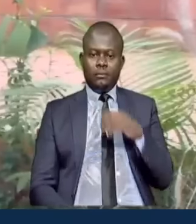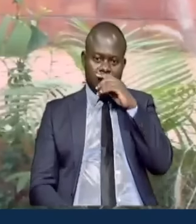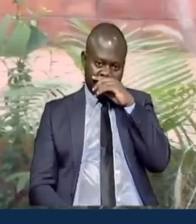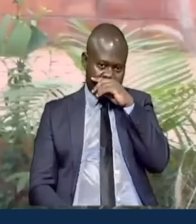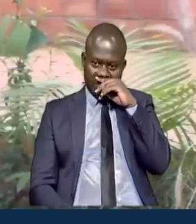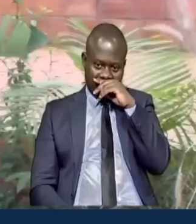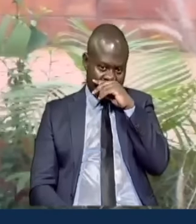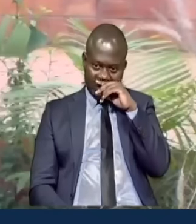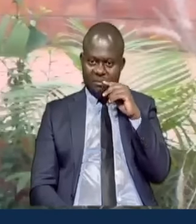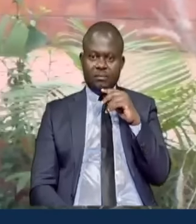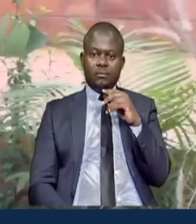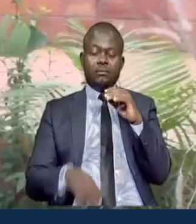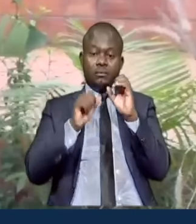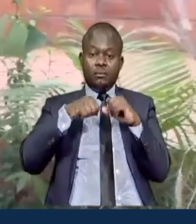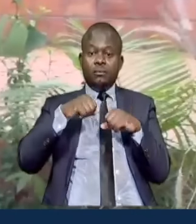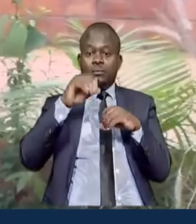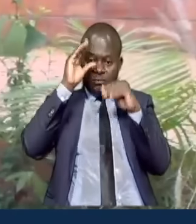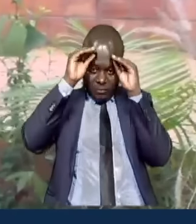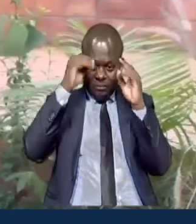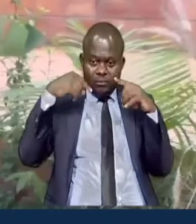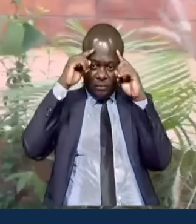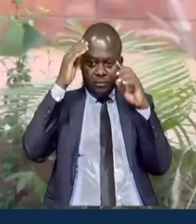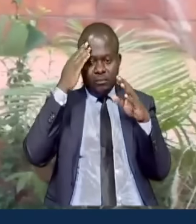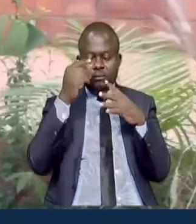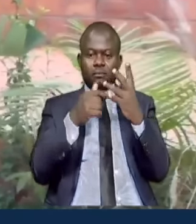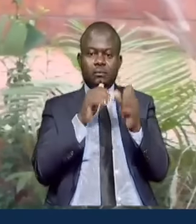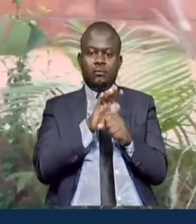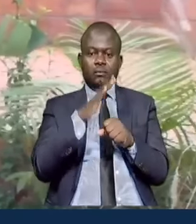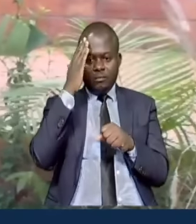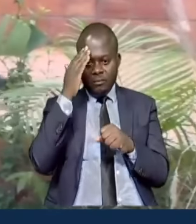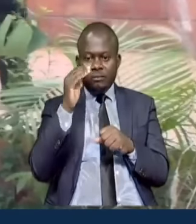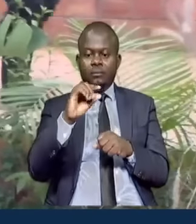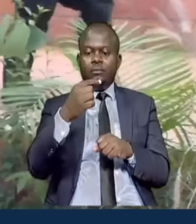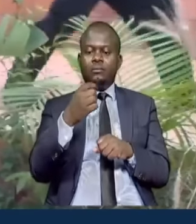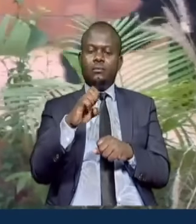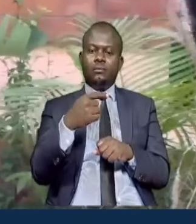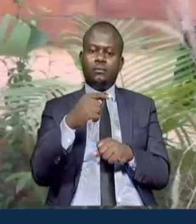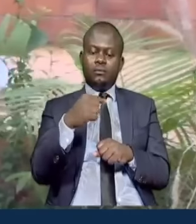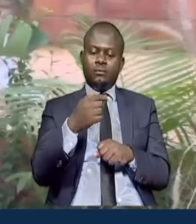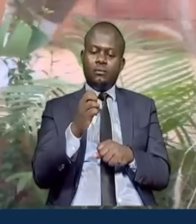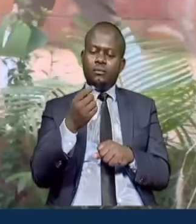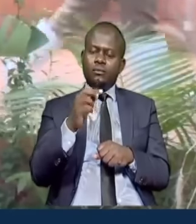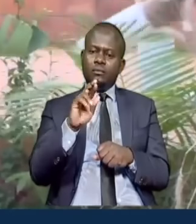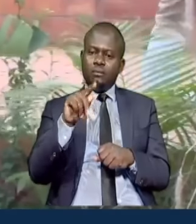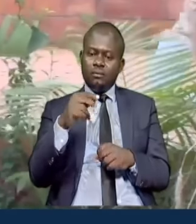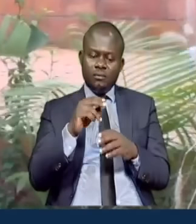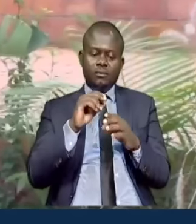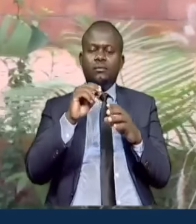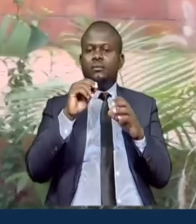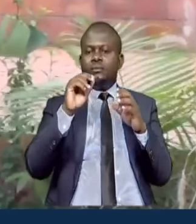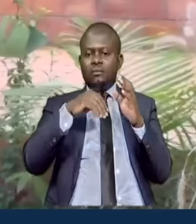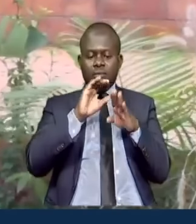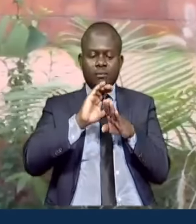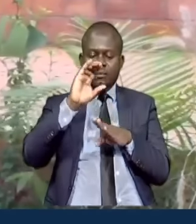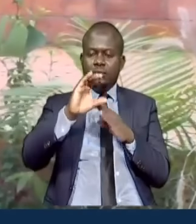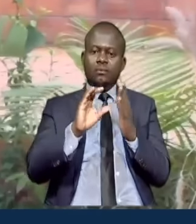muri kaminuza ukamenya imibare, ushobora kwiga muri kaminuza ukamenya geography, ushobora kwiga muri kaminuza ukamenya shimi,